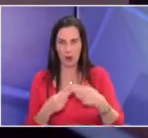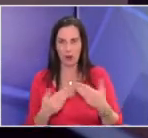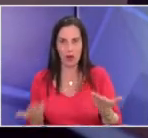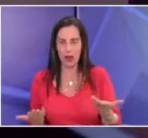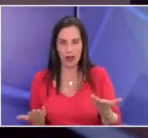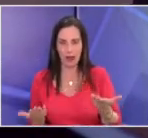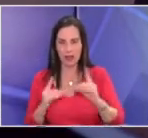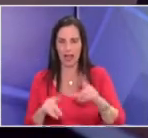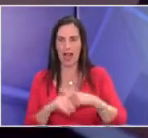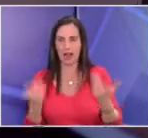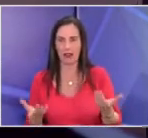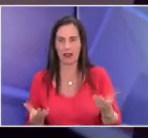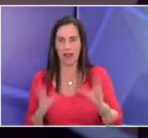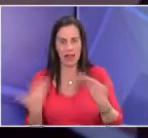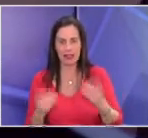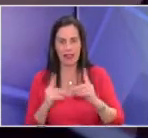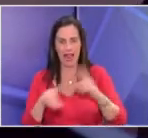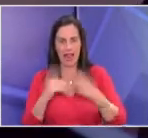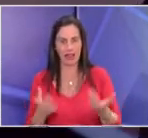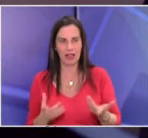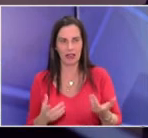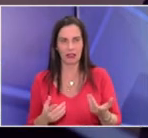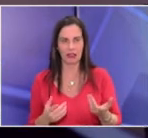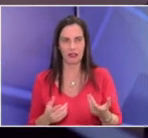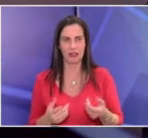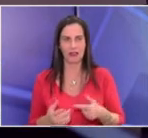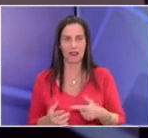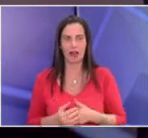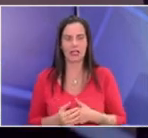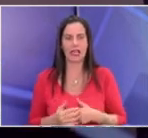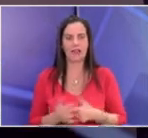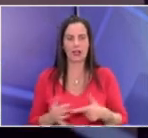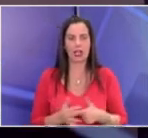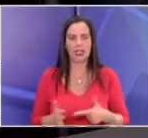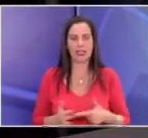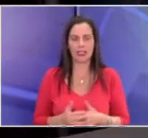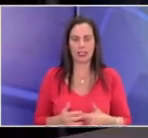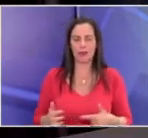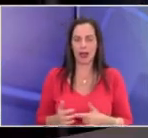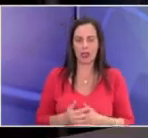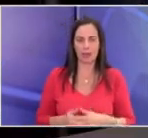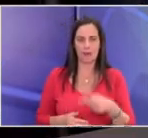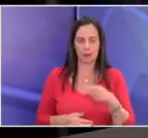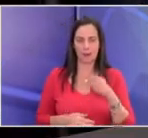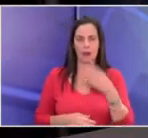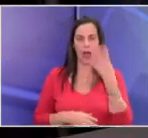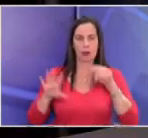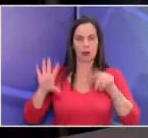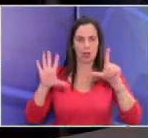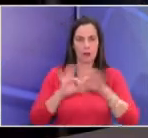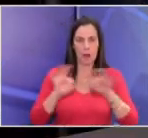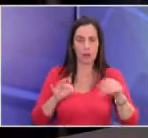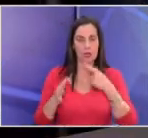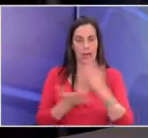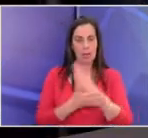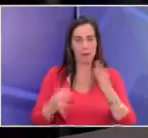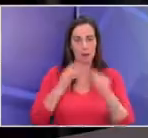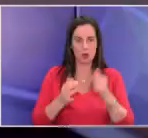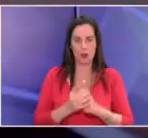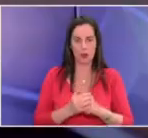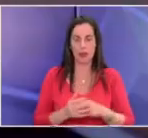זה מטורף, זה עצוב, וזה מאכזב אותנו כל פעם מחדש. תשמעו, אנחנו גוף קטן. רוב העובדים שלנו מקצועיים, אנחנו